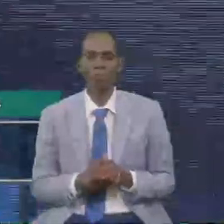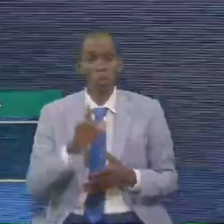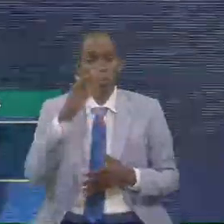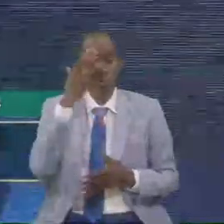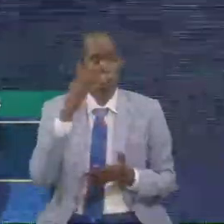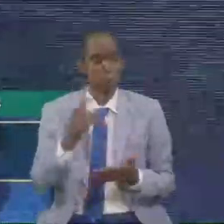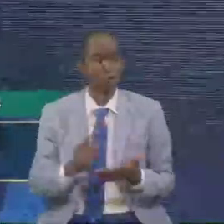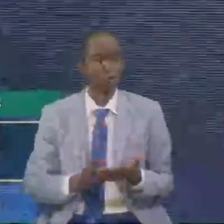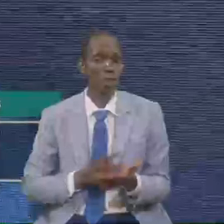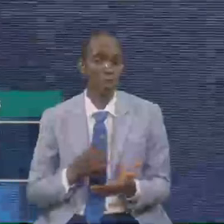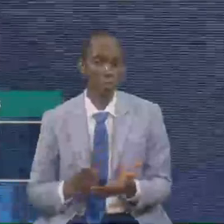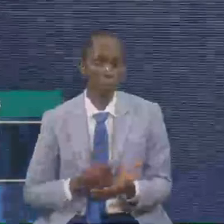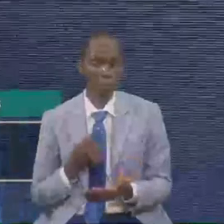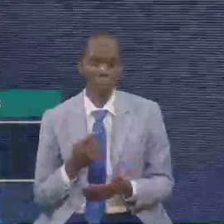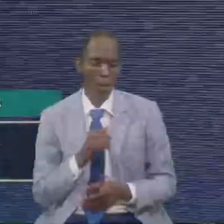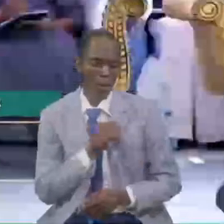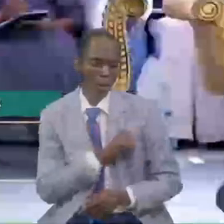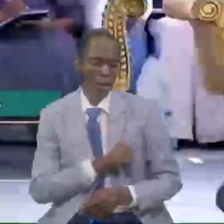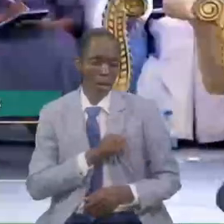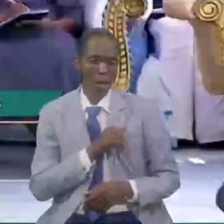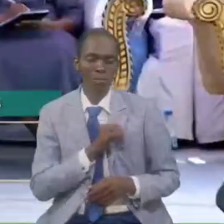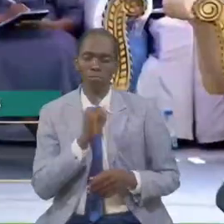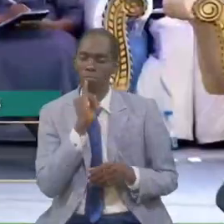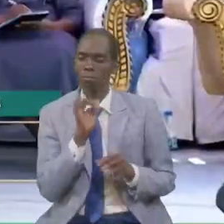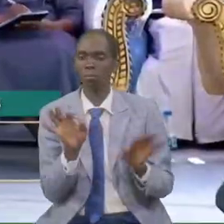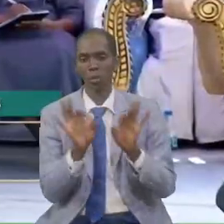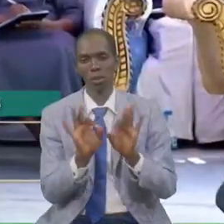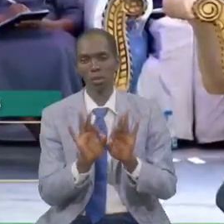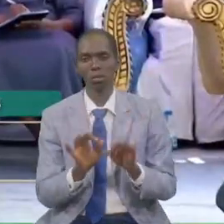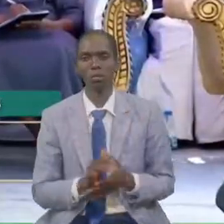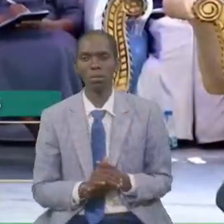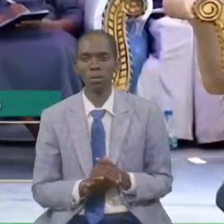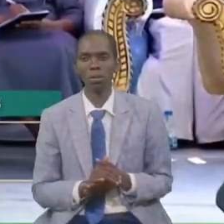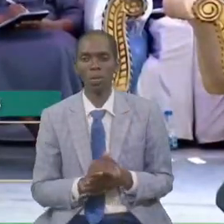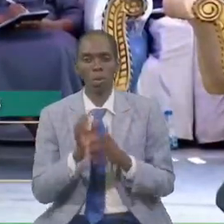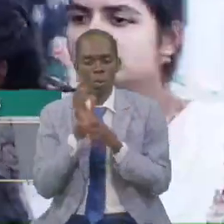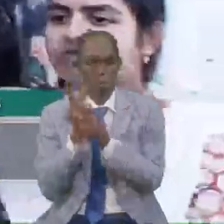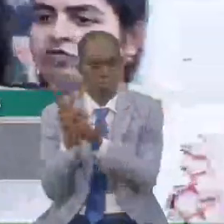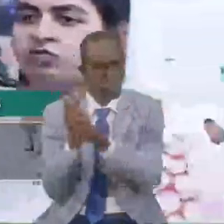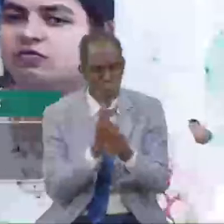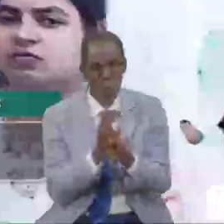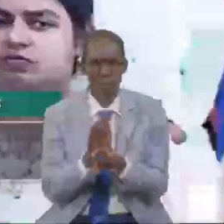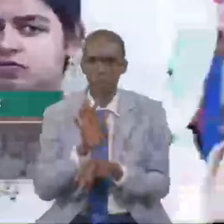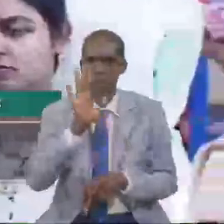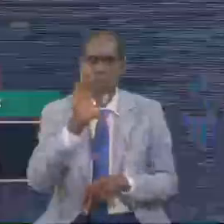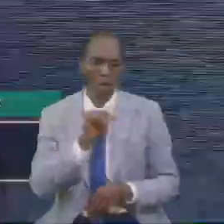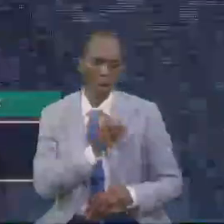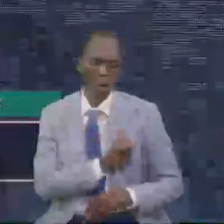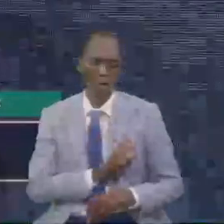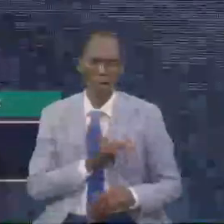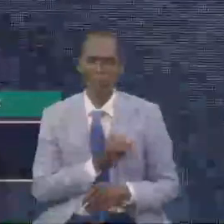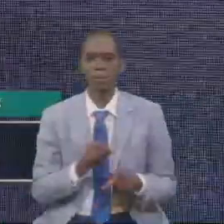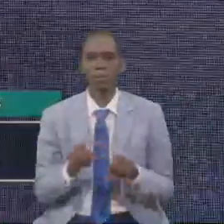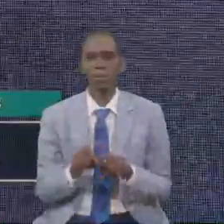Vous savez, parfois, les attitudes comptent. Vous devez veiller sur vos attitudes.